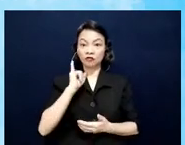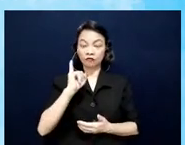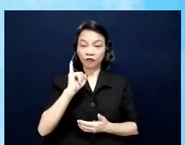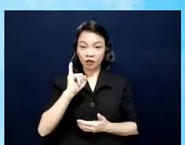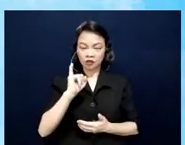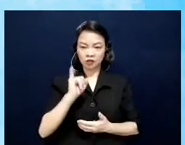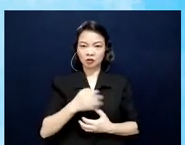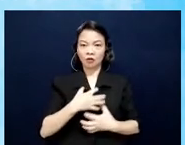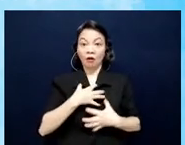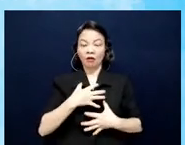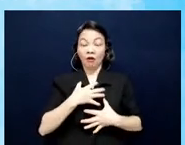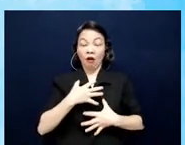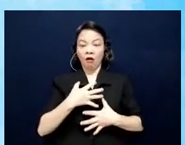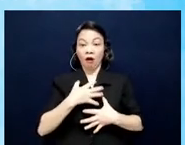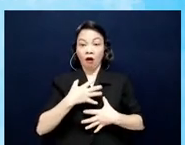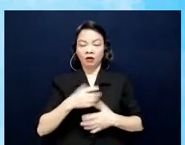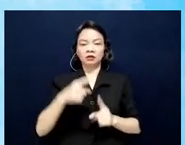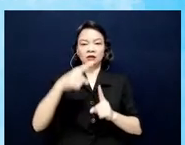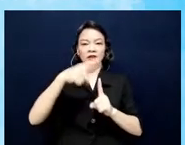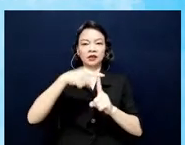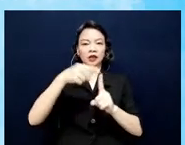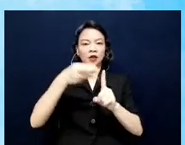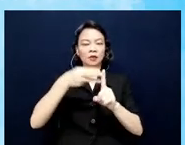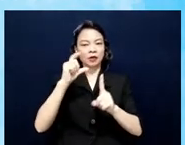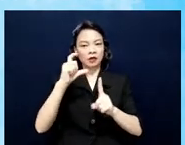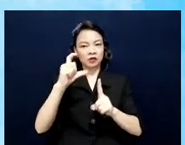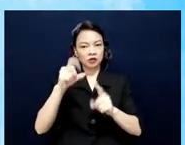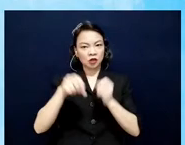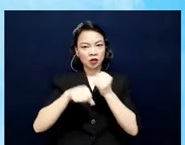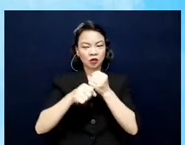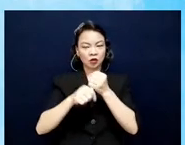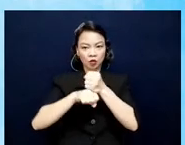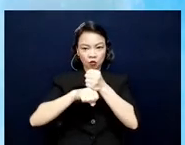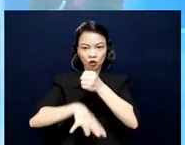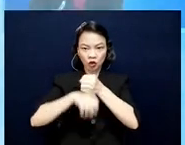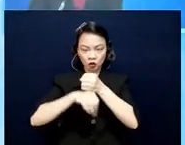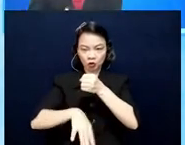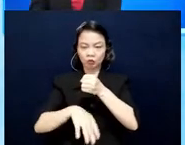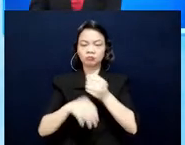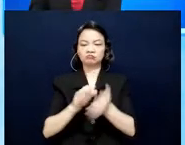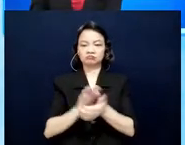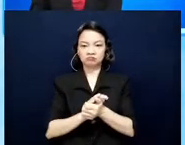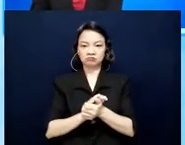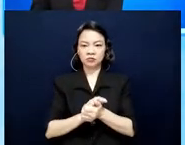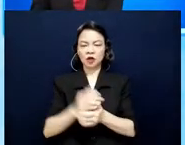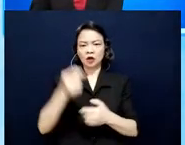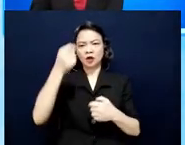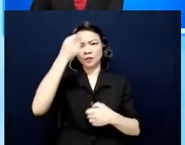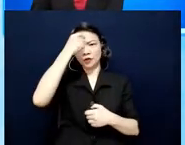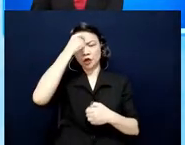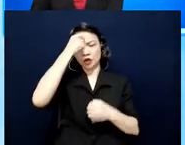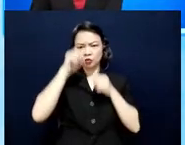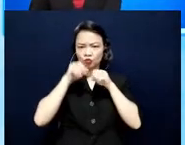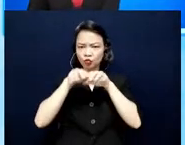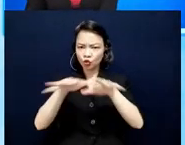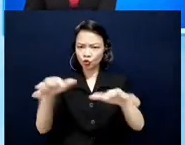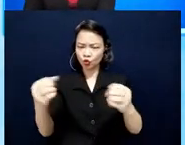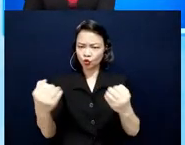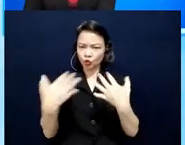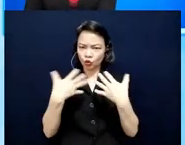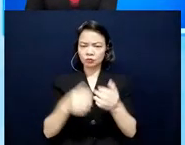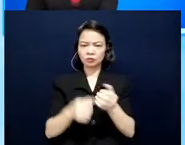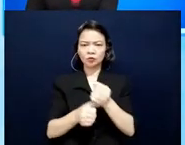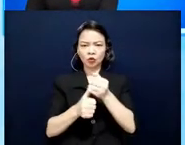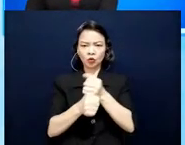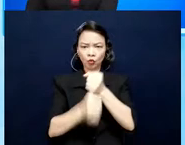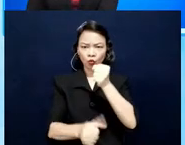ya, TBC, dan diare. Di masa itu penyakit menular seperti ISPA, TB, dan diare ini juga